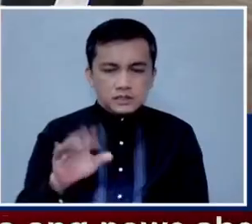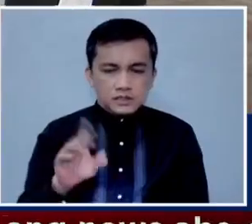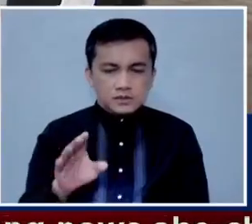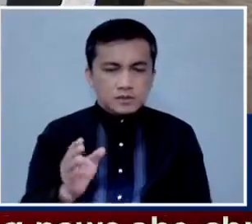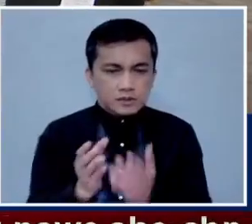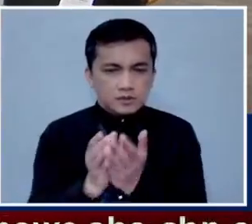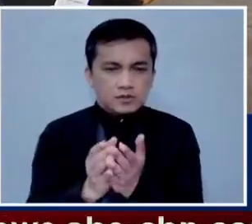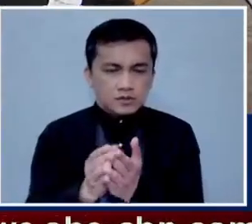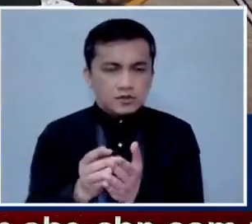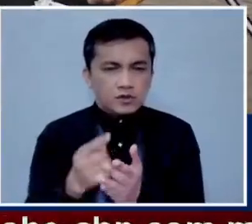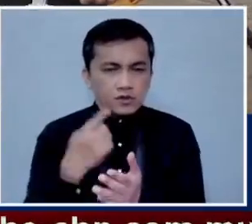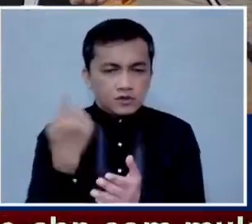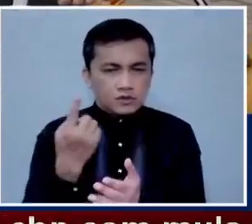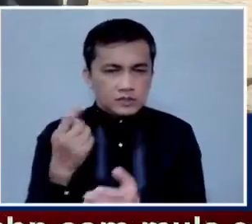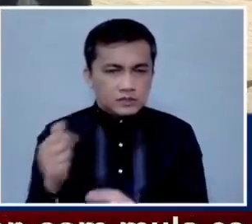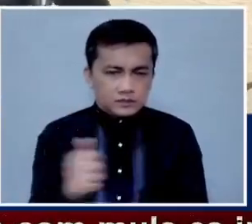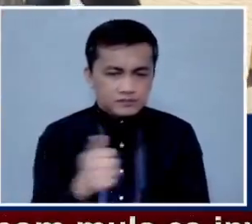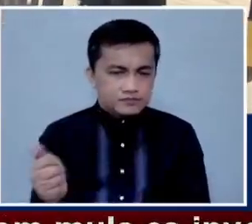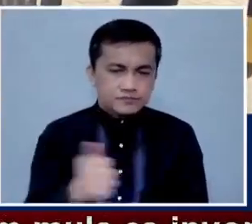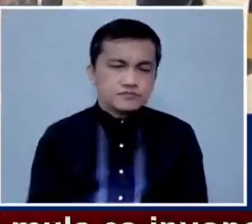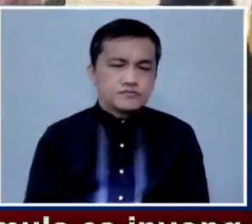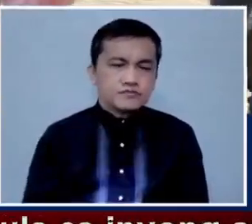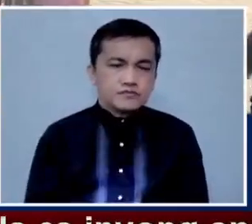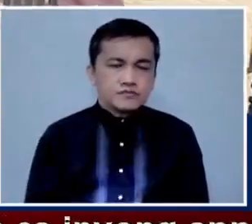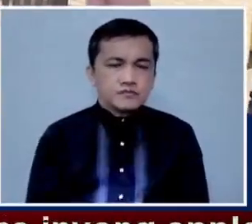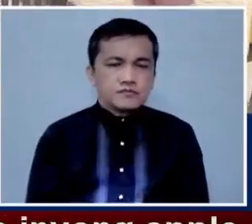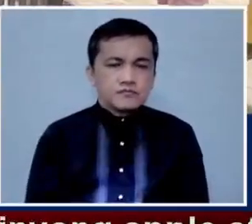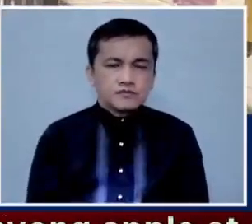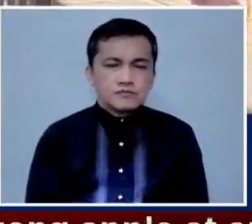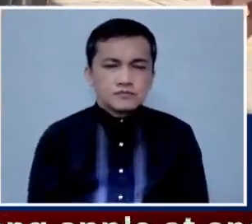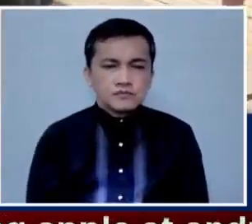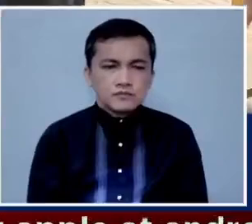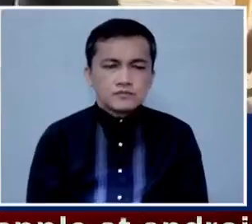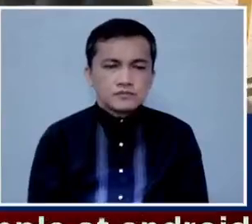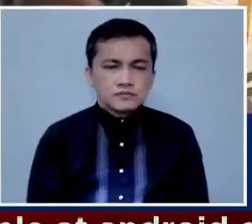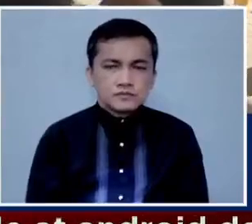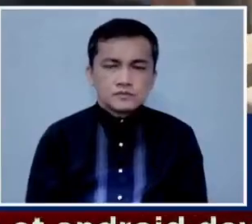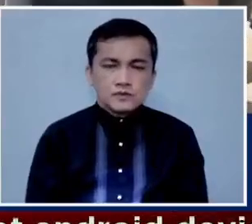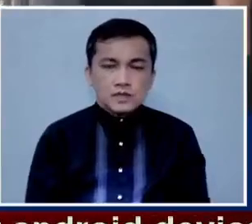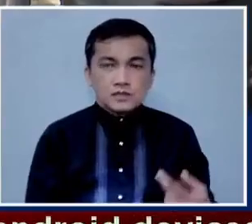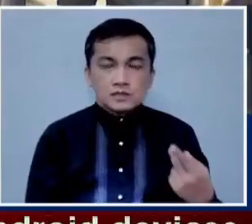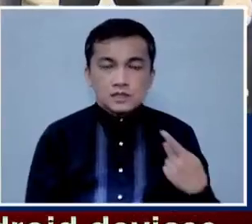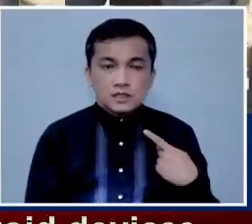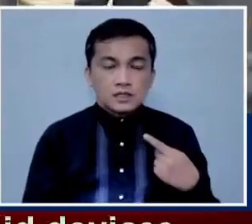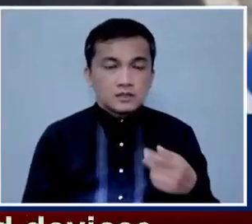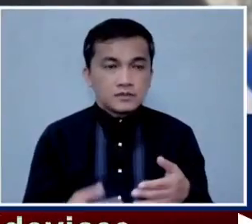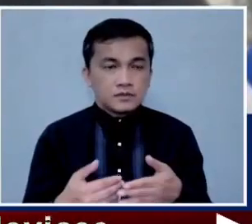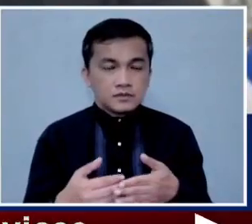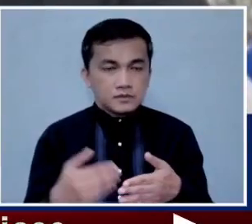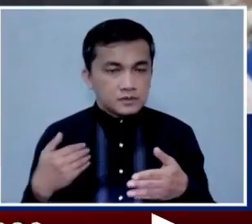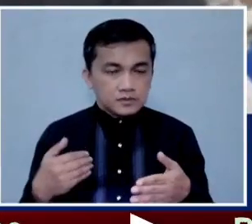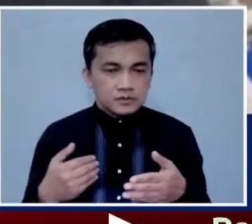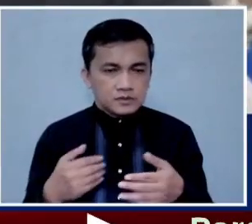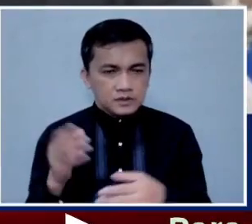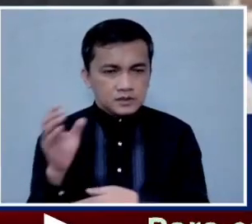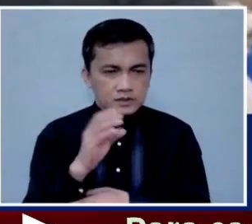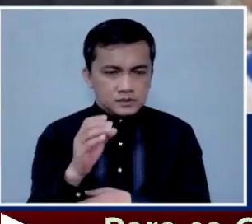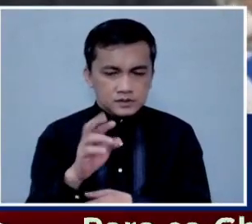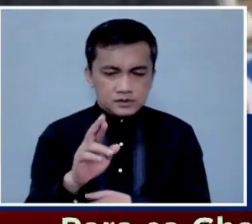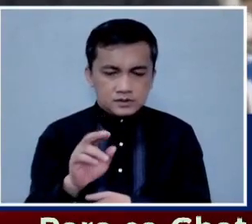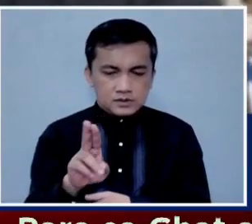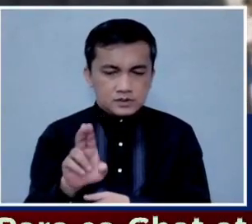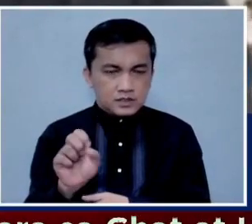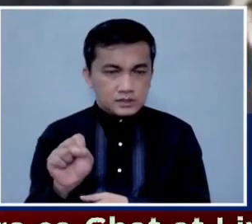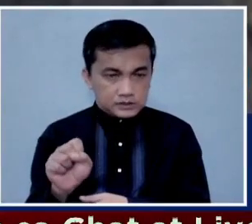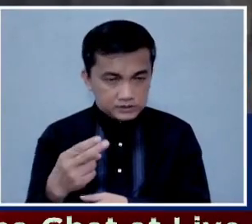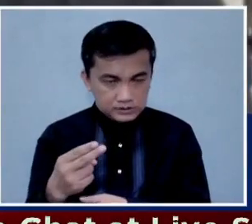ang naglalayag. Dahil nga nagkaroon pa before yung Christmas rush, dumating